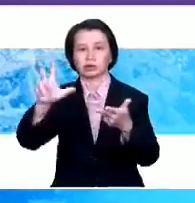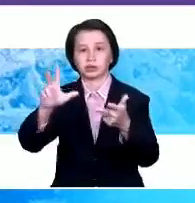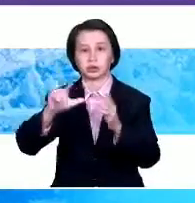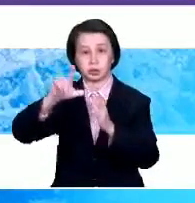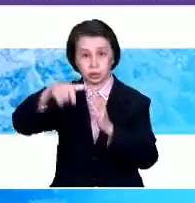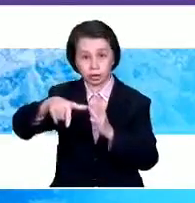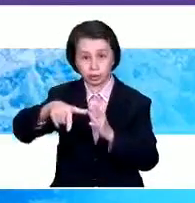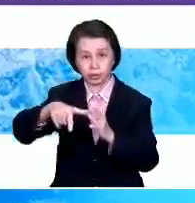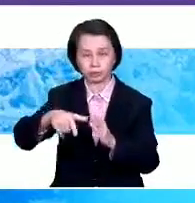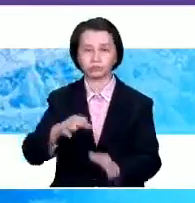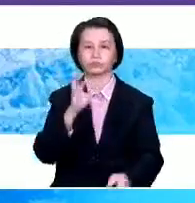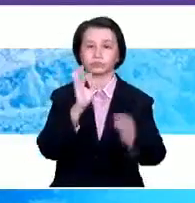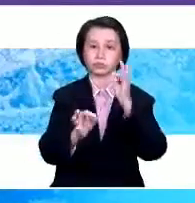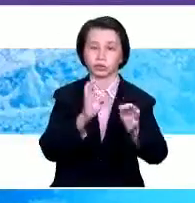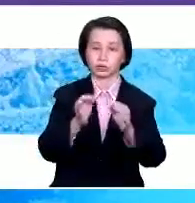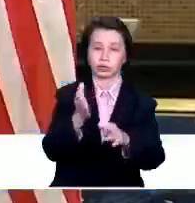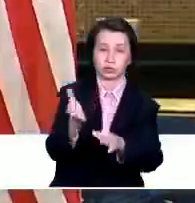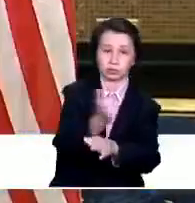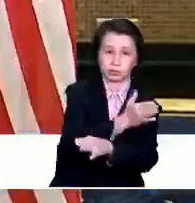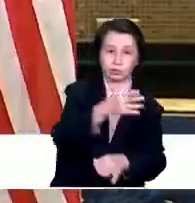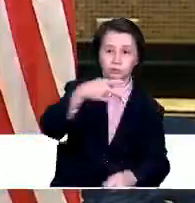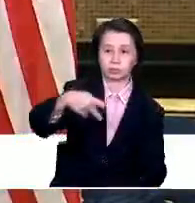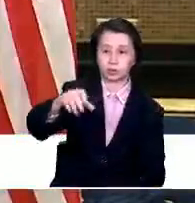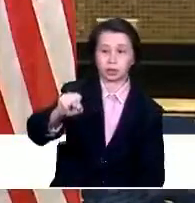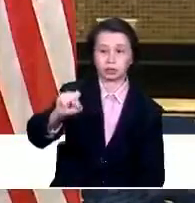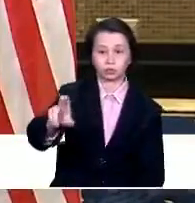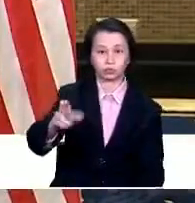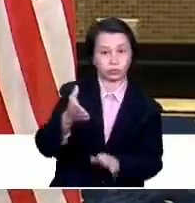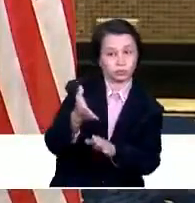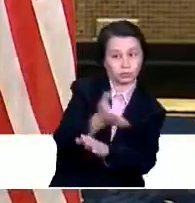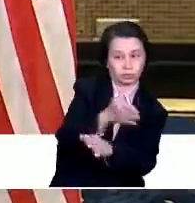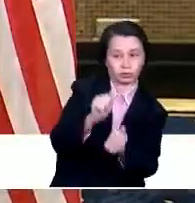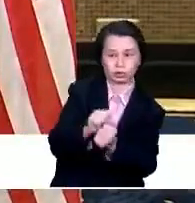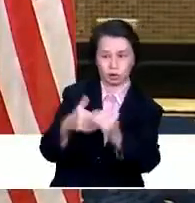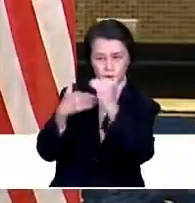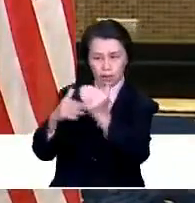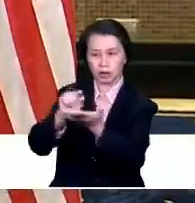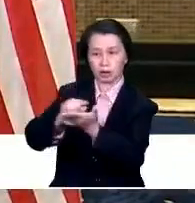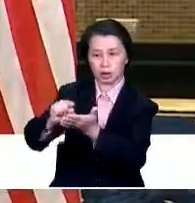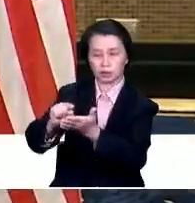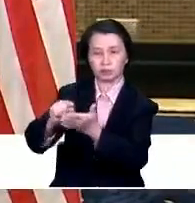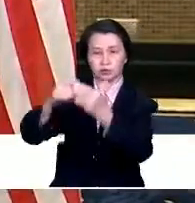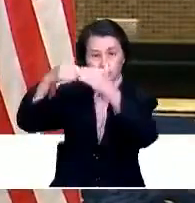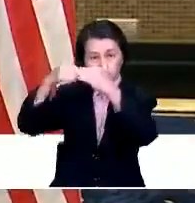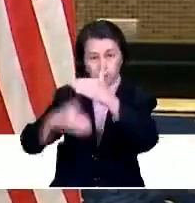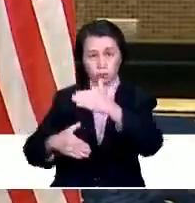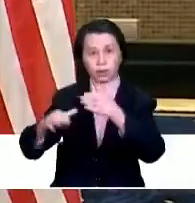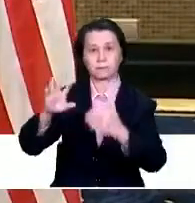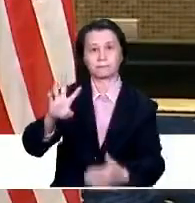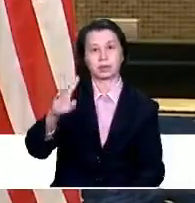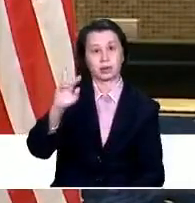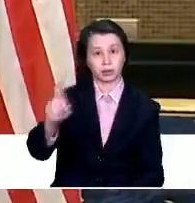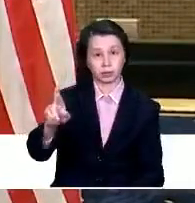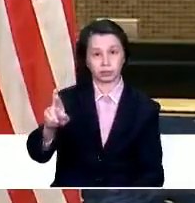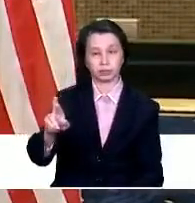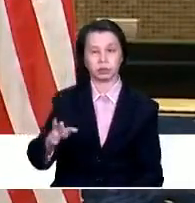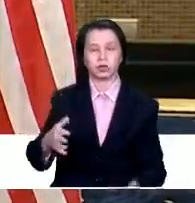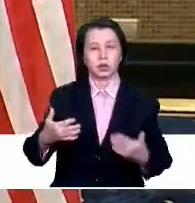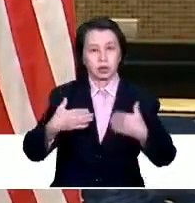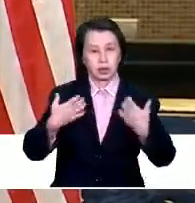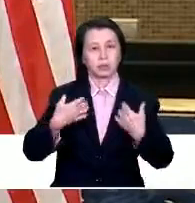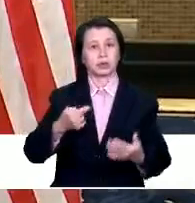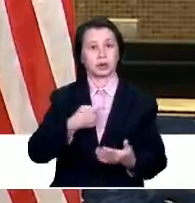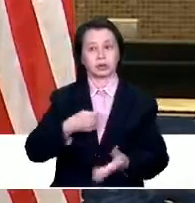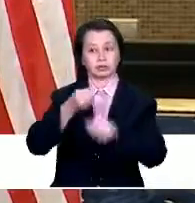jika sebelum ini pelaksanaan PSU disarankan dengan hot gaji dibawah 4000 Ringgit sukacita